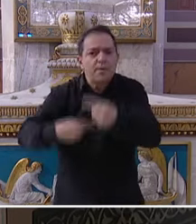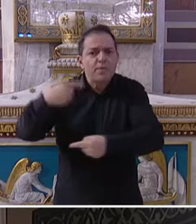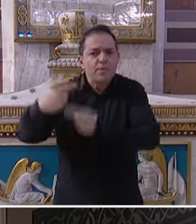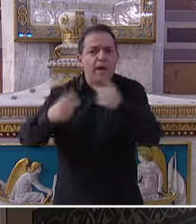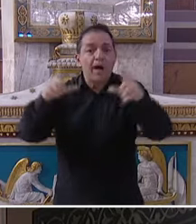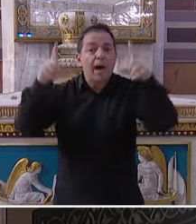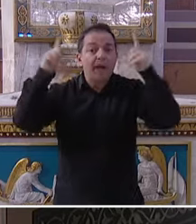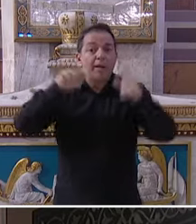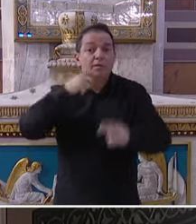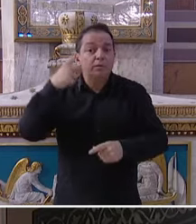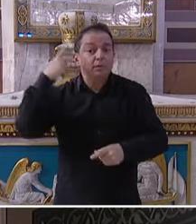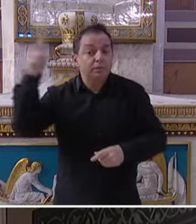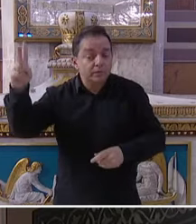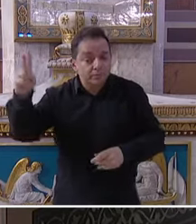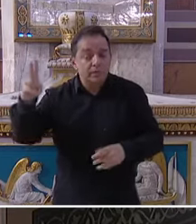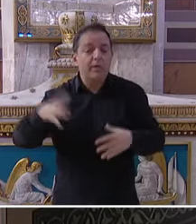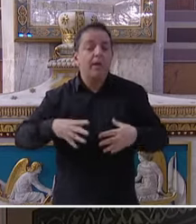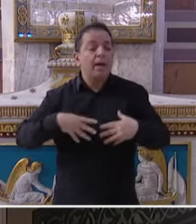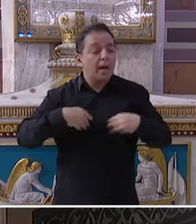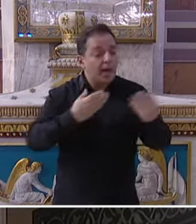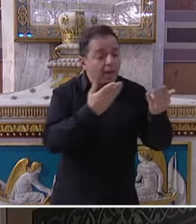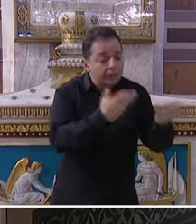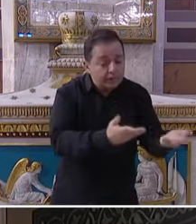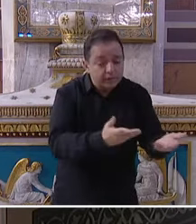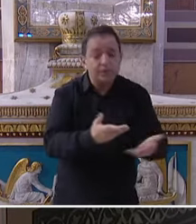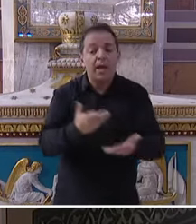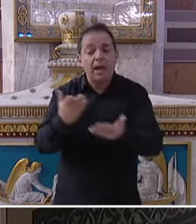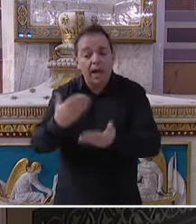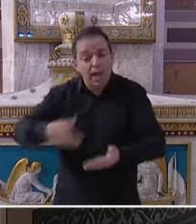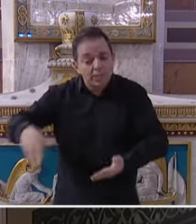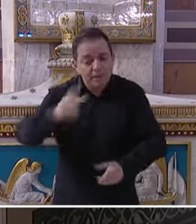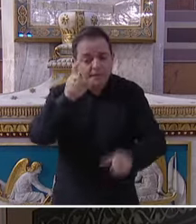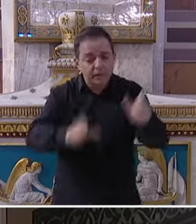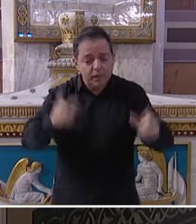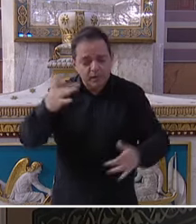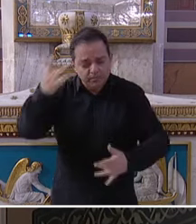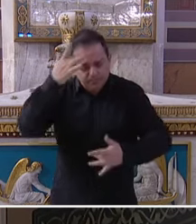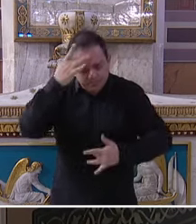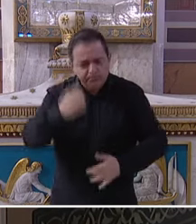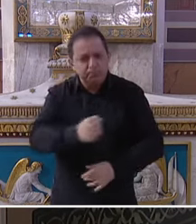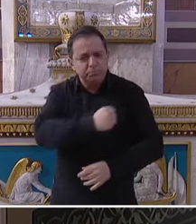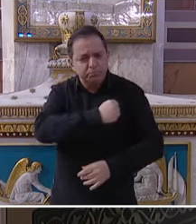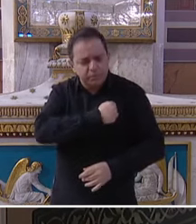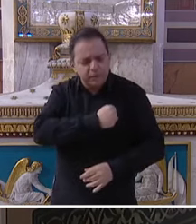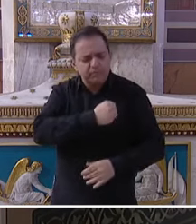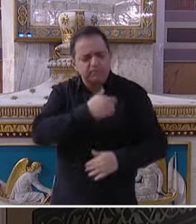Και ευχηθείτε αυτή η συνείδησης και αυτή η πίστης